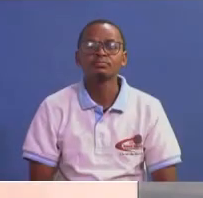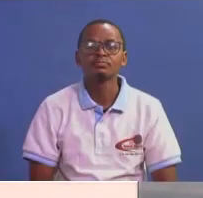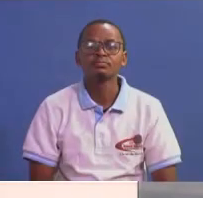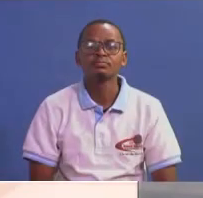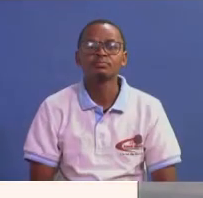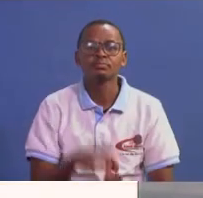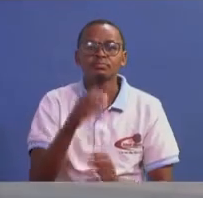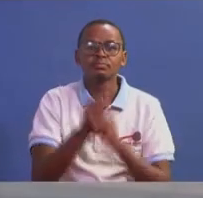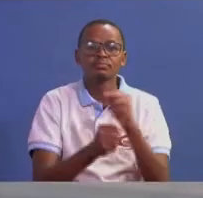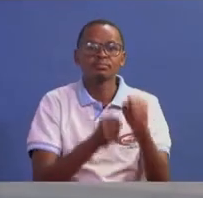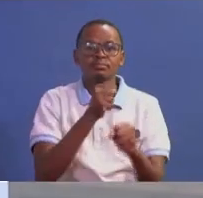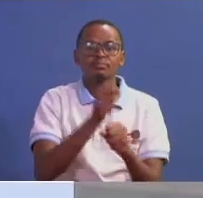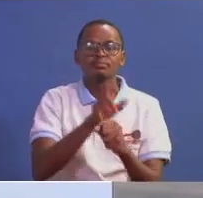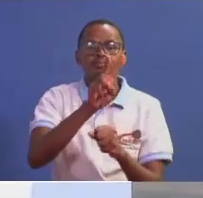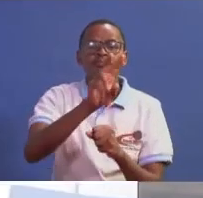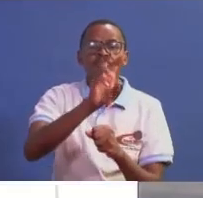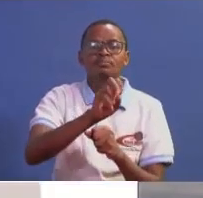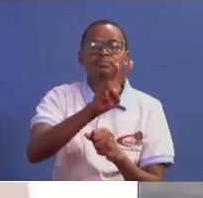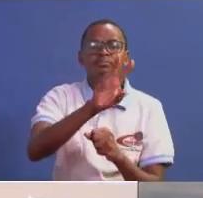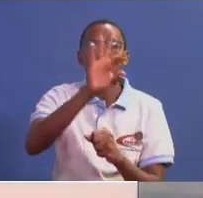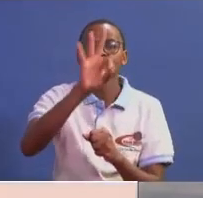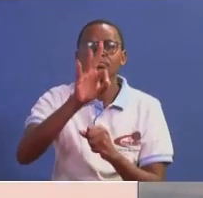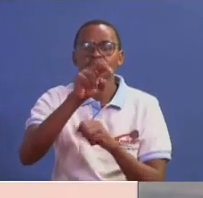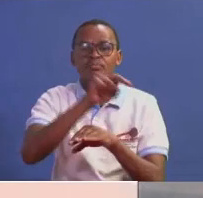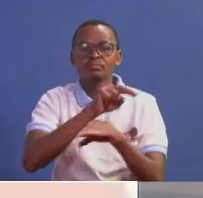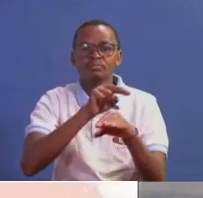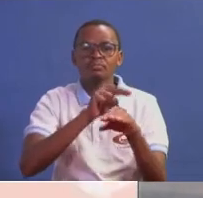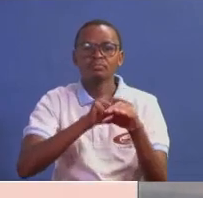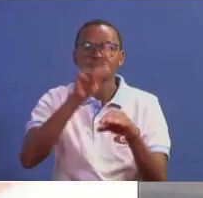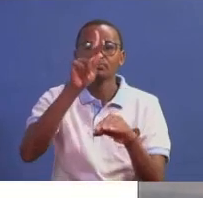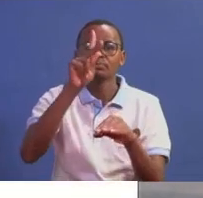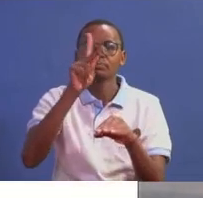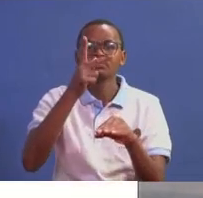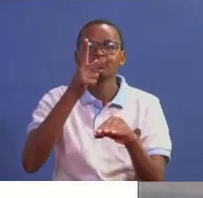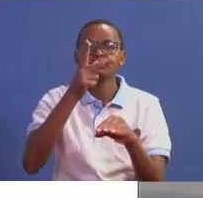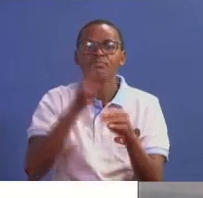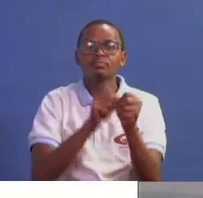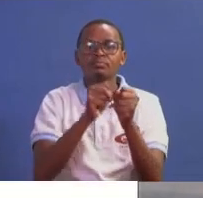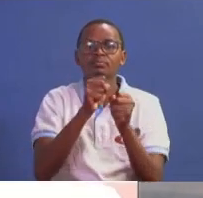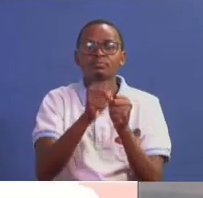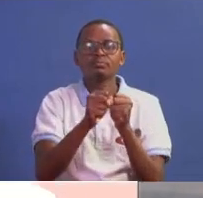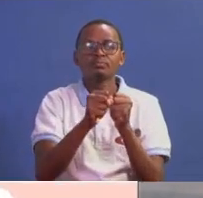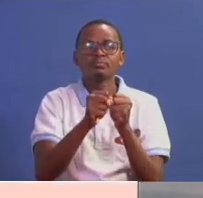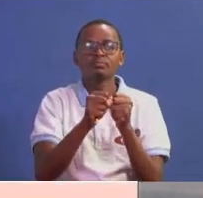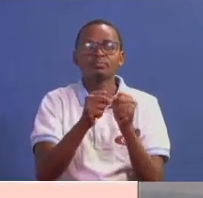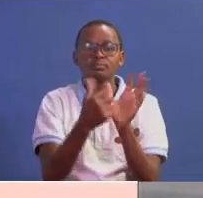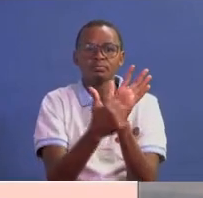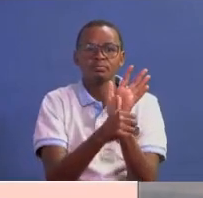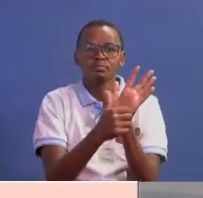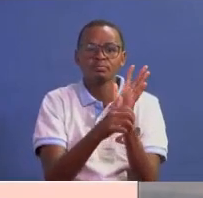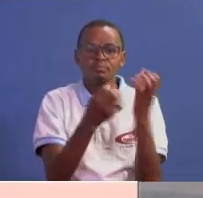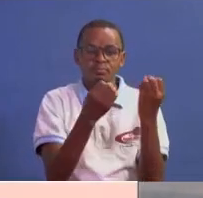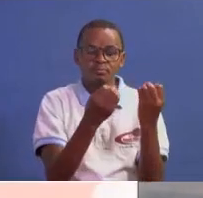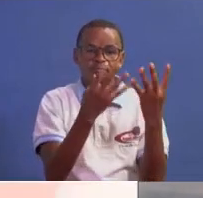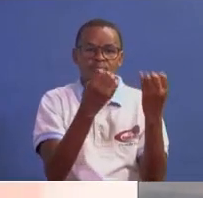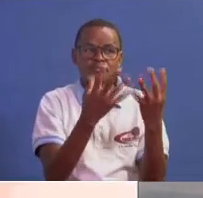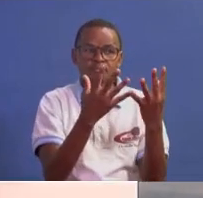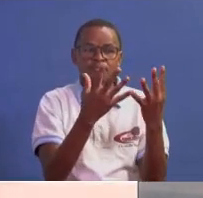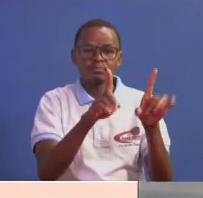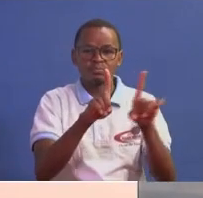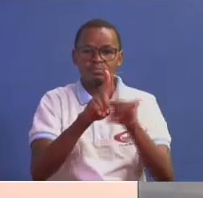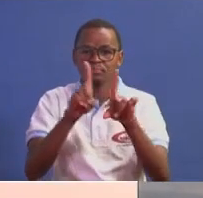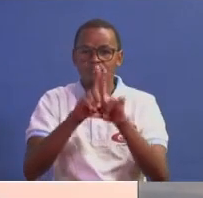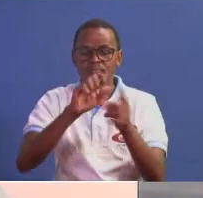Na mtazamaji, mwaka 2023 umeshuhudia taifa la Kenya likipita kwenye misukosuko mingi,